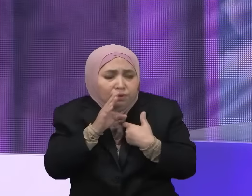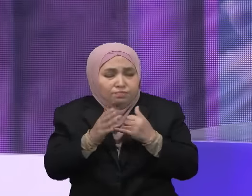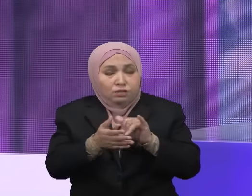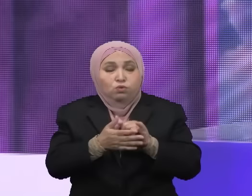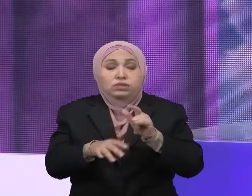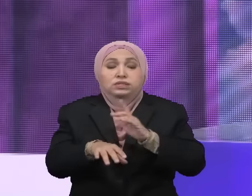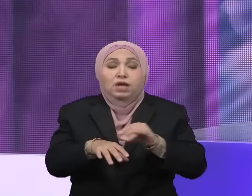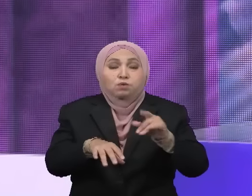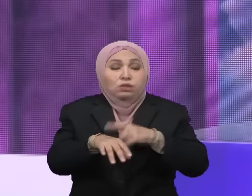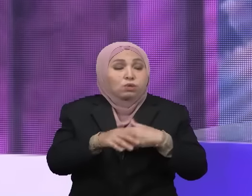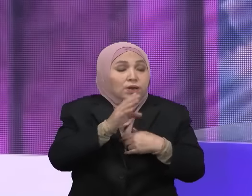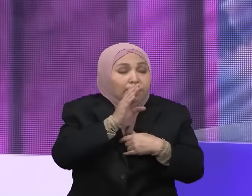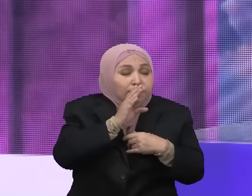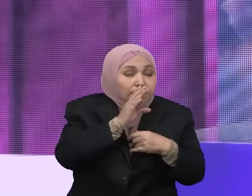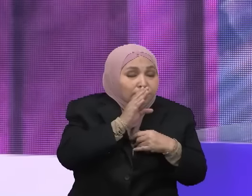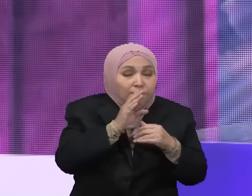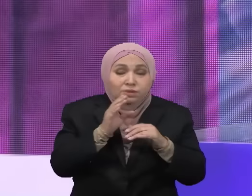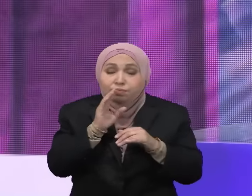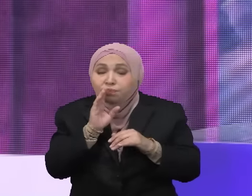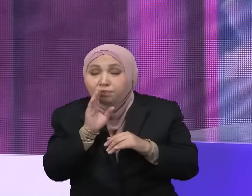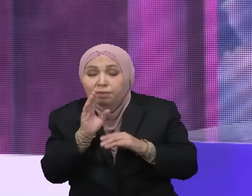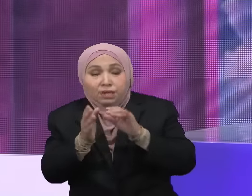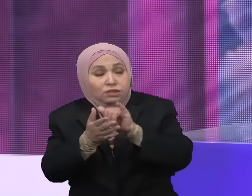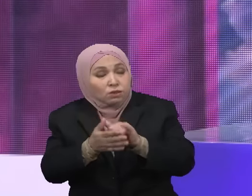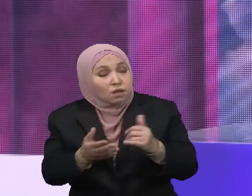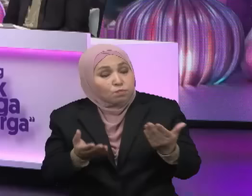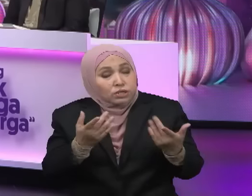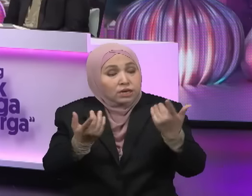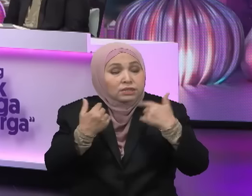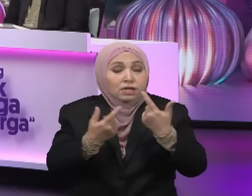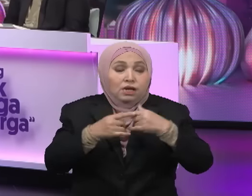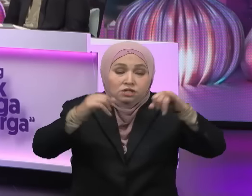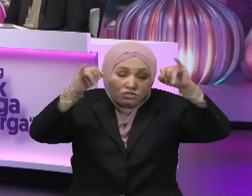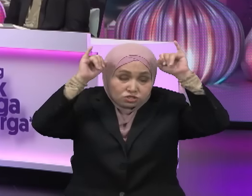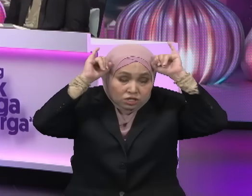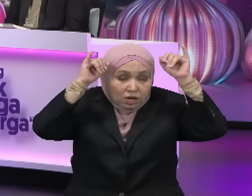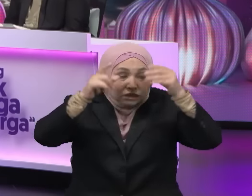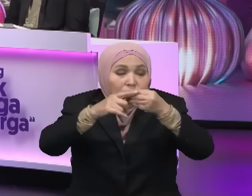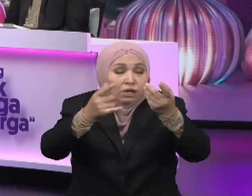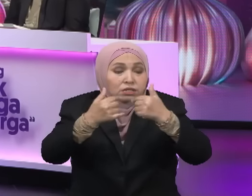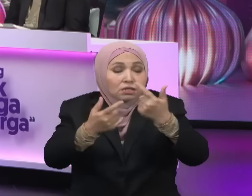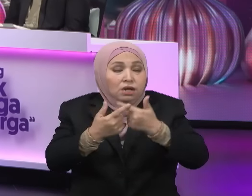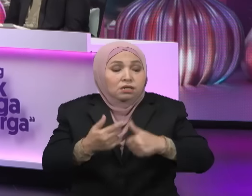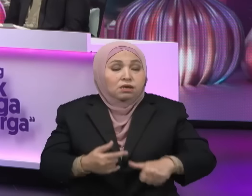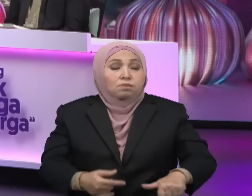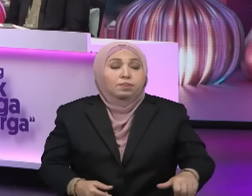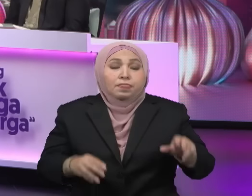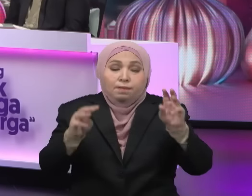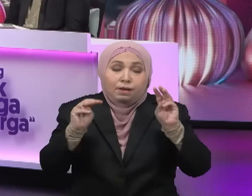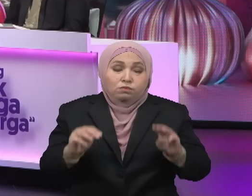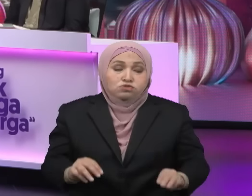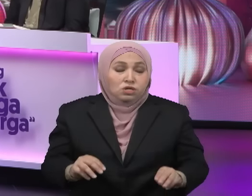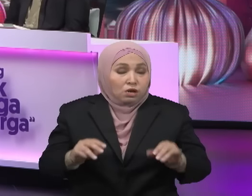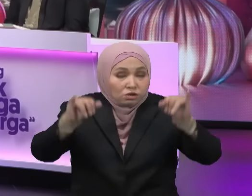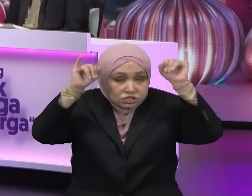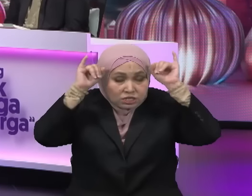ketika dia berbisik itu mungkin dia datang daripada jin, Ustaznya, ataupun datang daripada manusia. Kalau jin